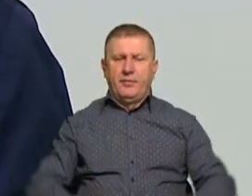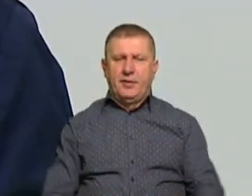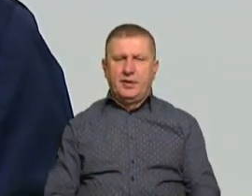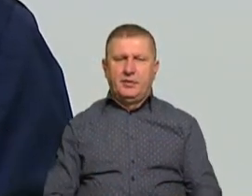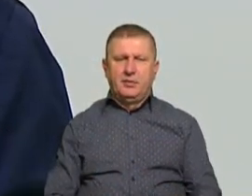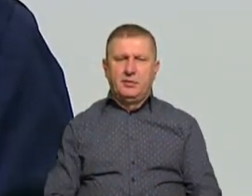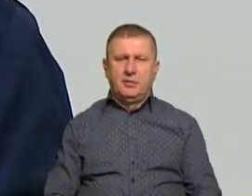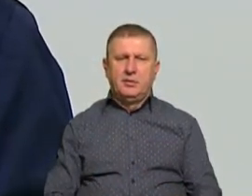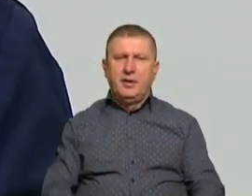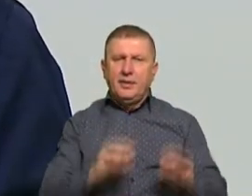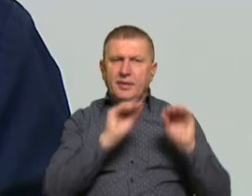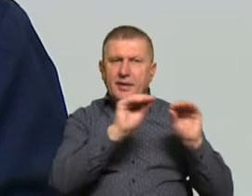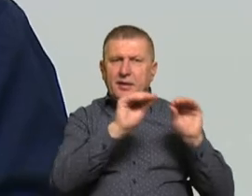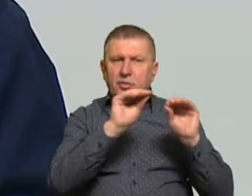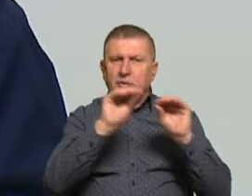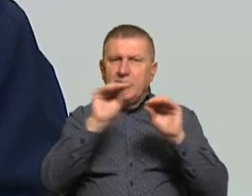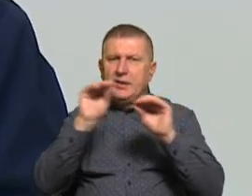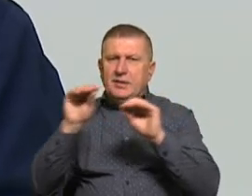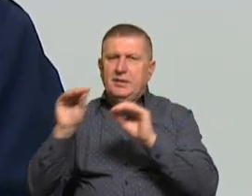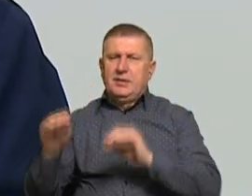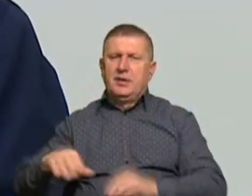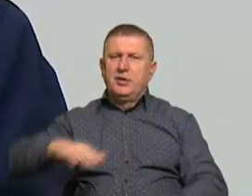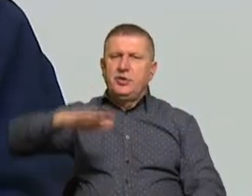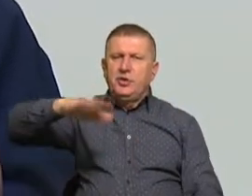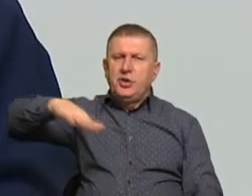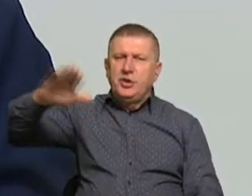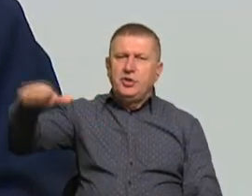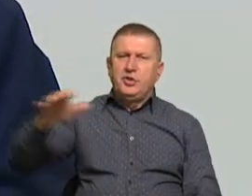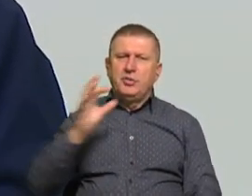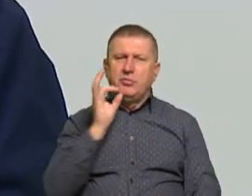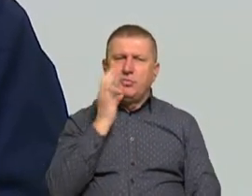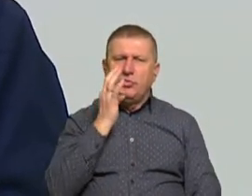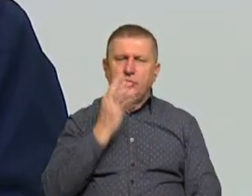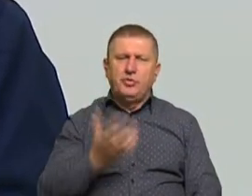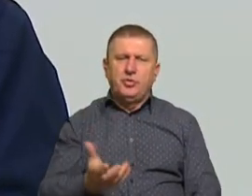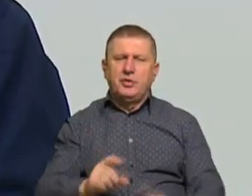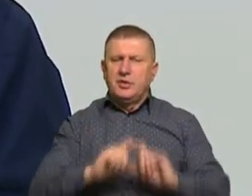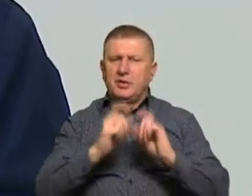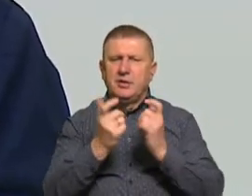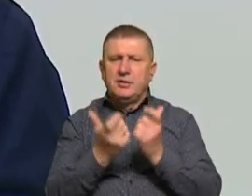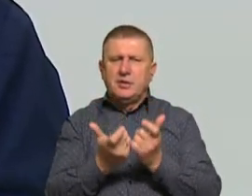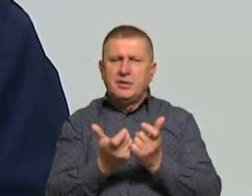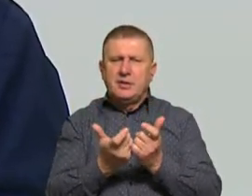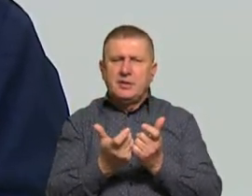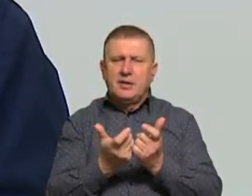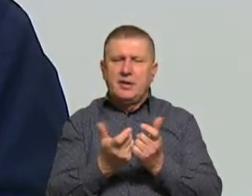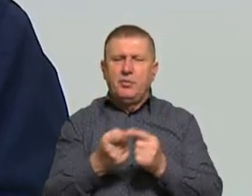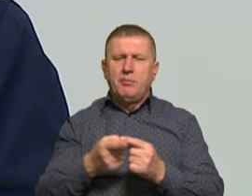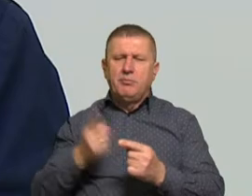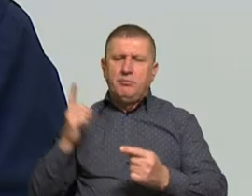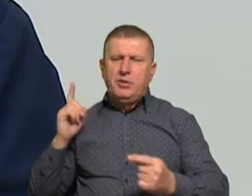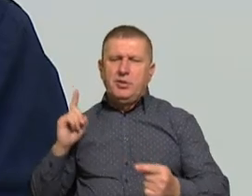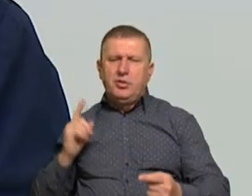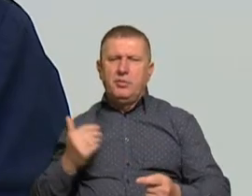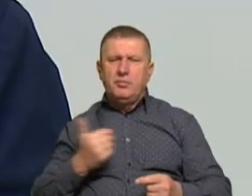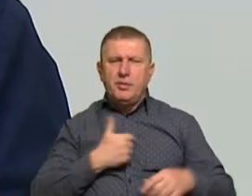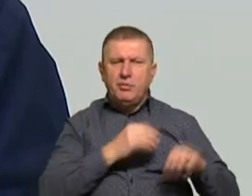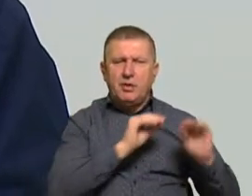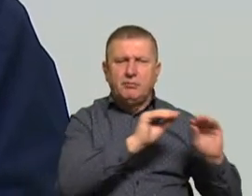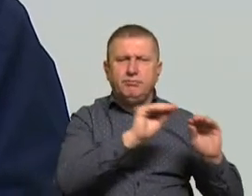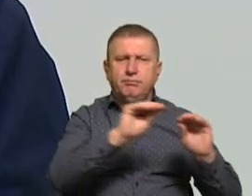tego jak edukacja, a szczególnie od dzieci i młodzieży. Całą minioną kadencję było mnóstwo eventów,